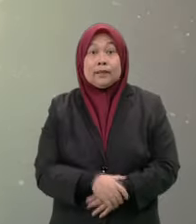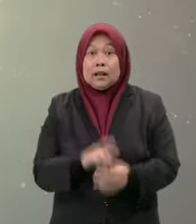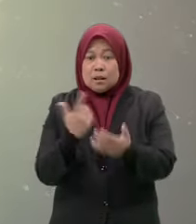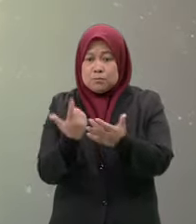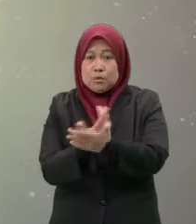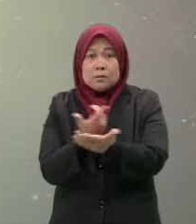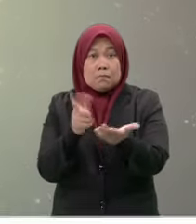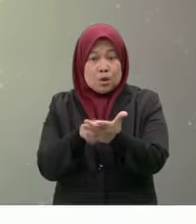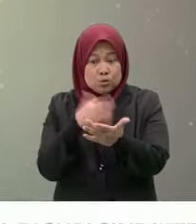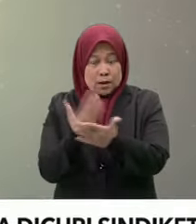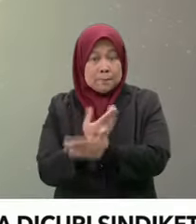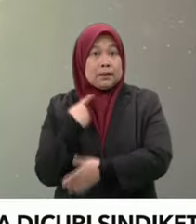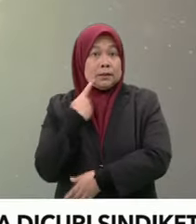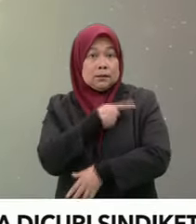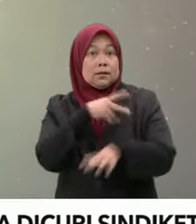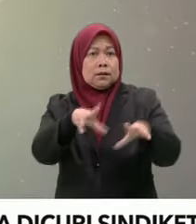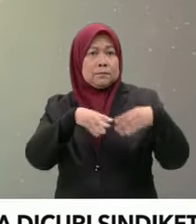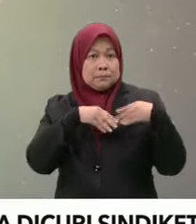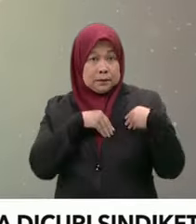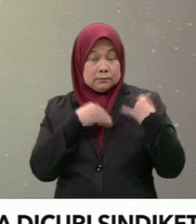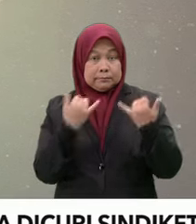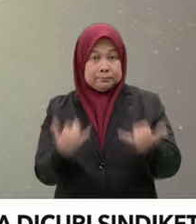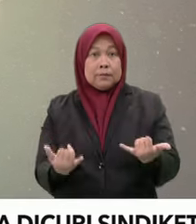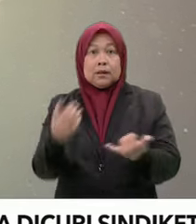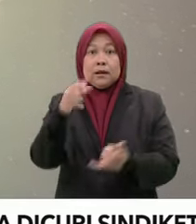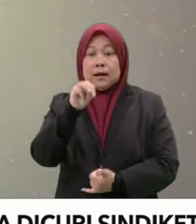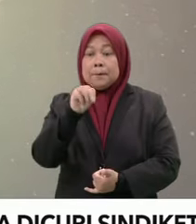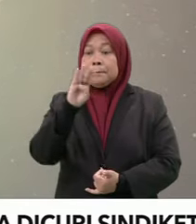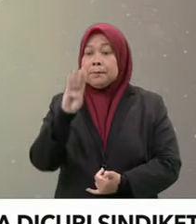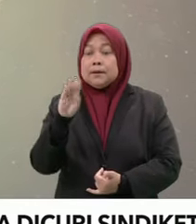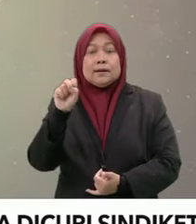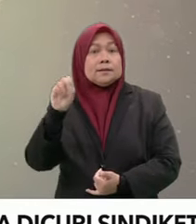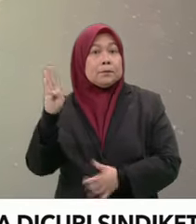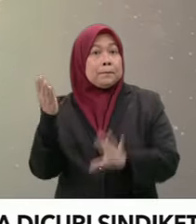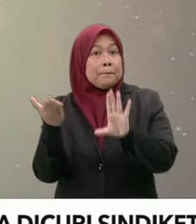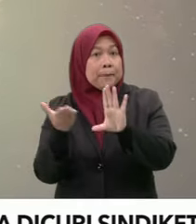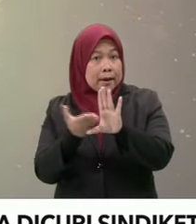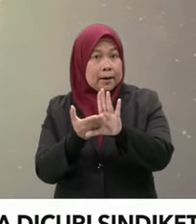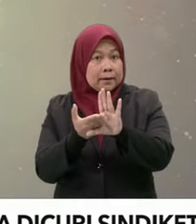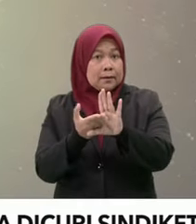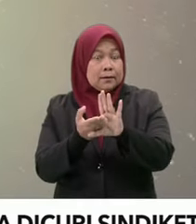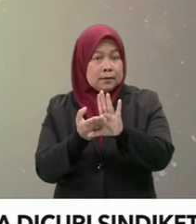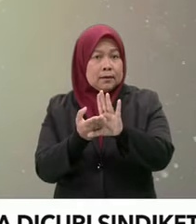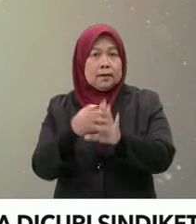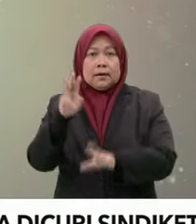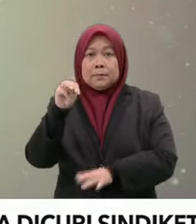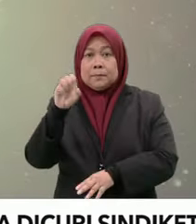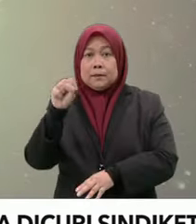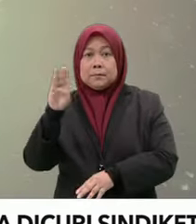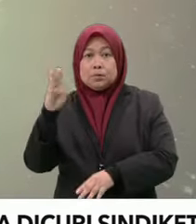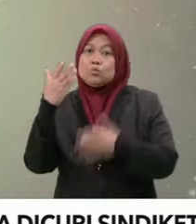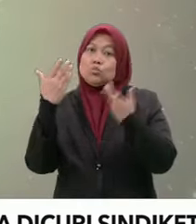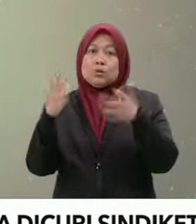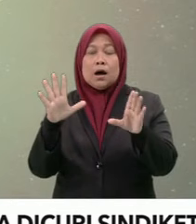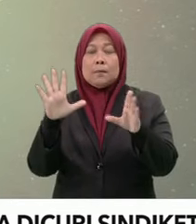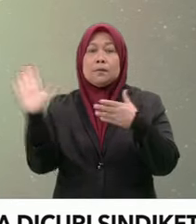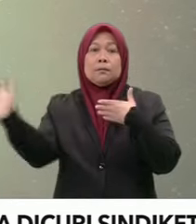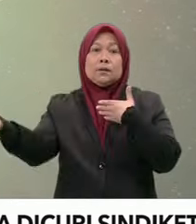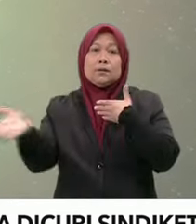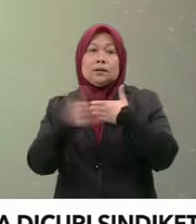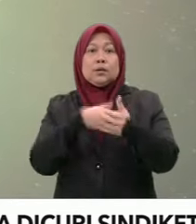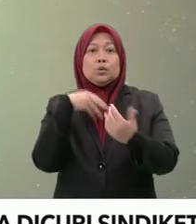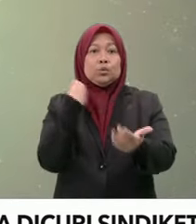Ini laporan yang baru kami terima pada jam ini, yang mana MBSB Bank Berhad atau MBSB Bank sudah memulangkan